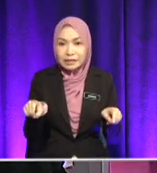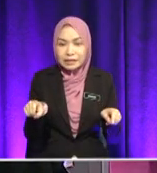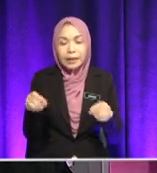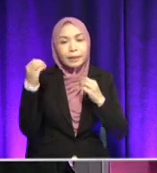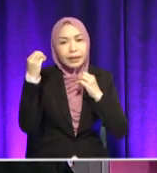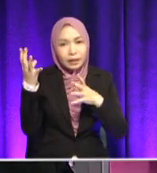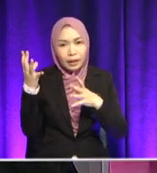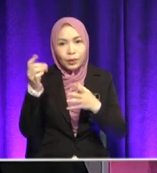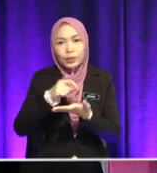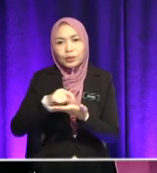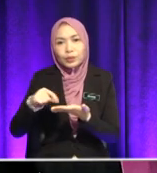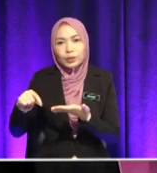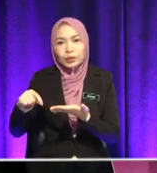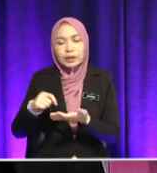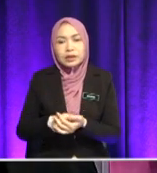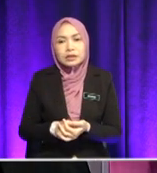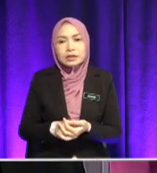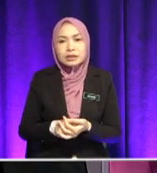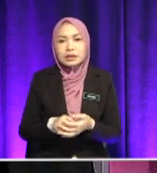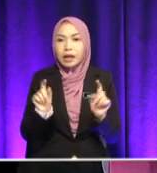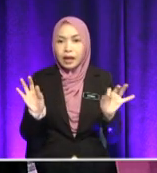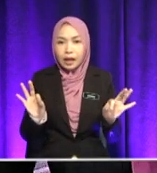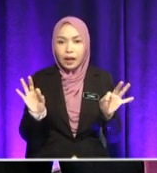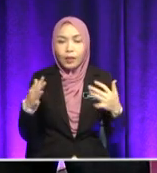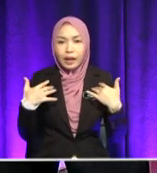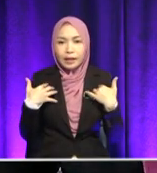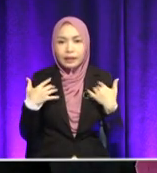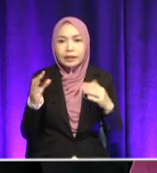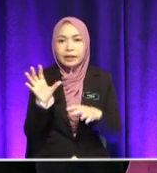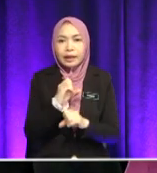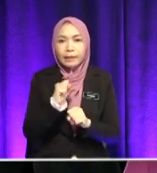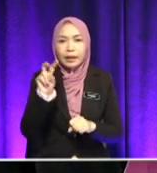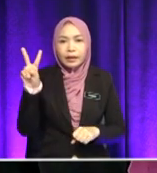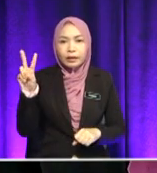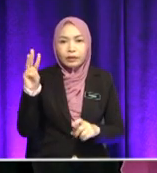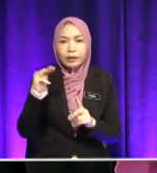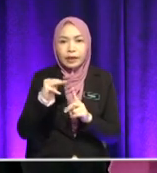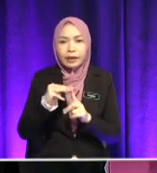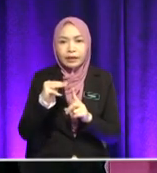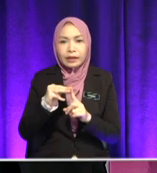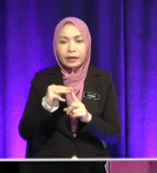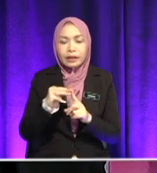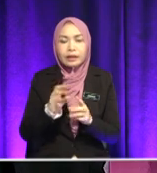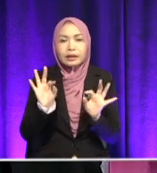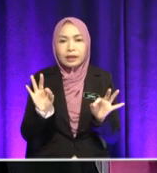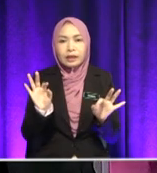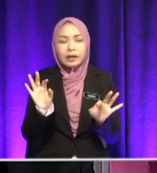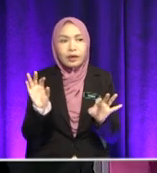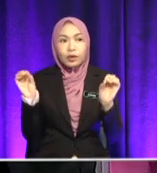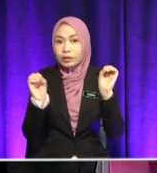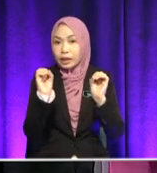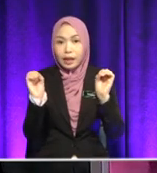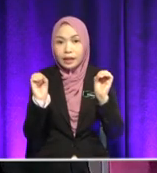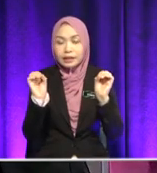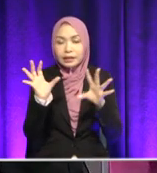begini dua markah kalau buat begini saja satu markas haji dapat oke ini setiap